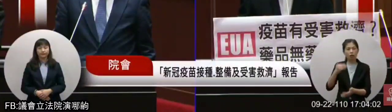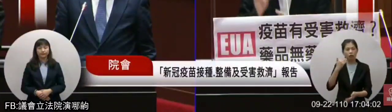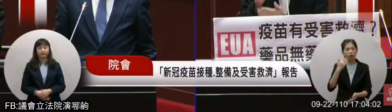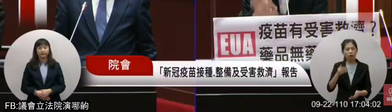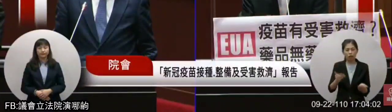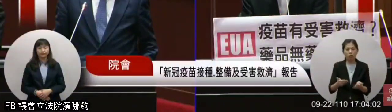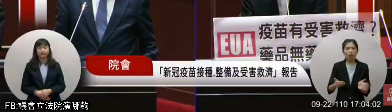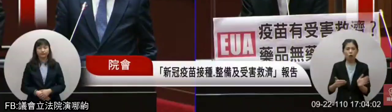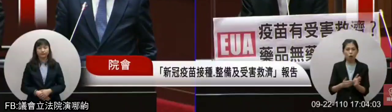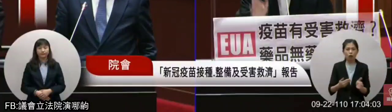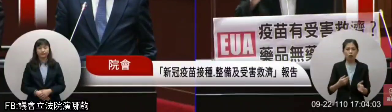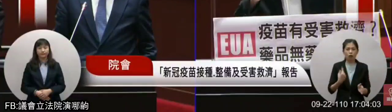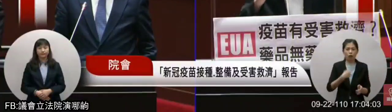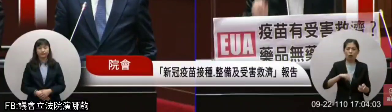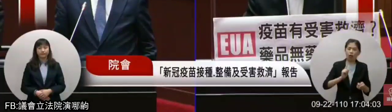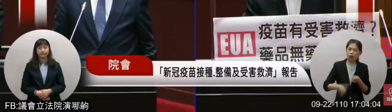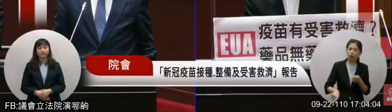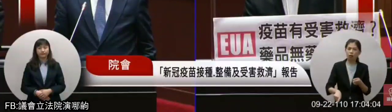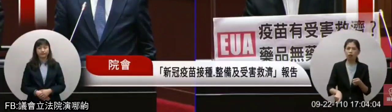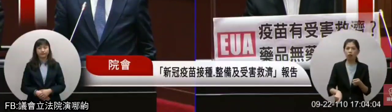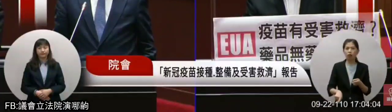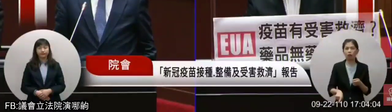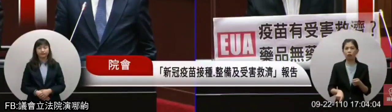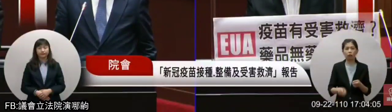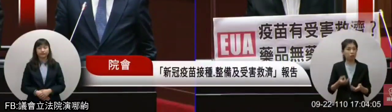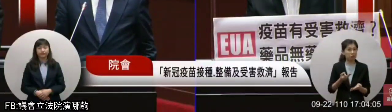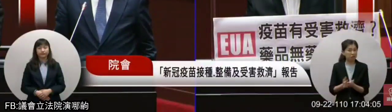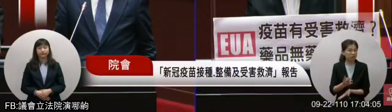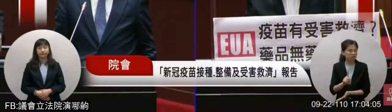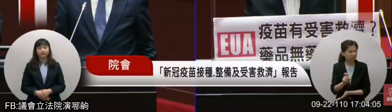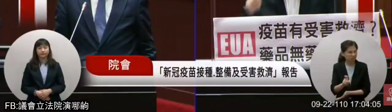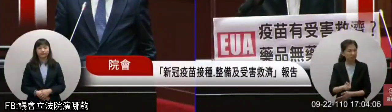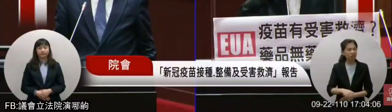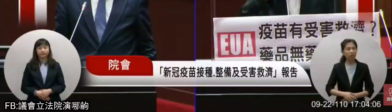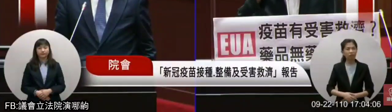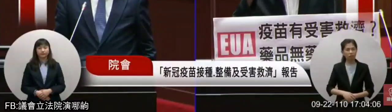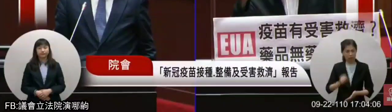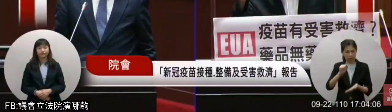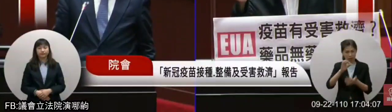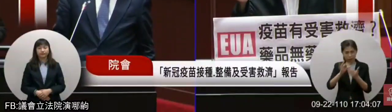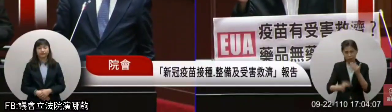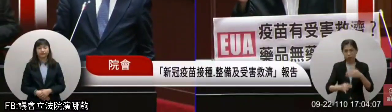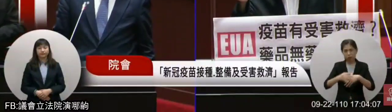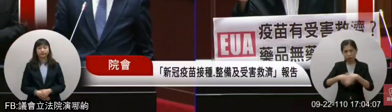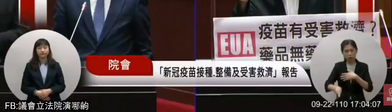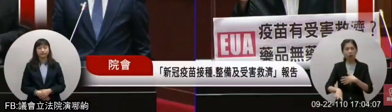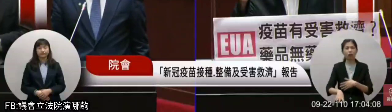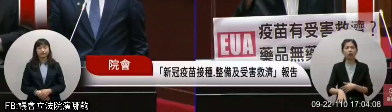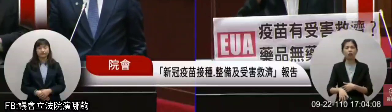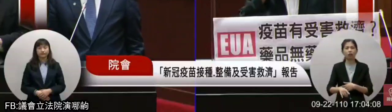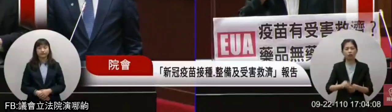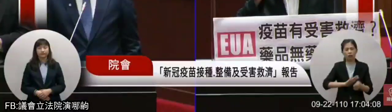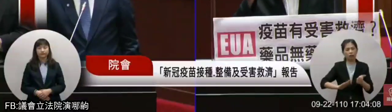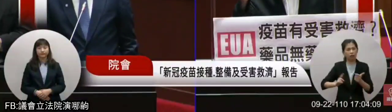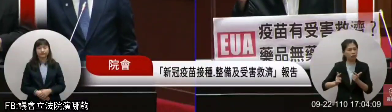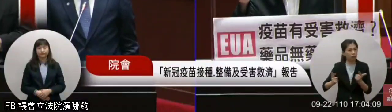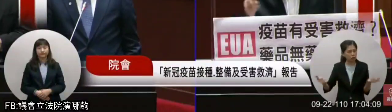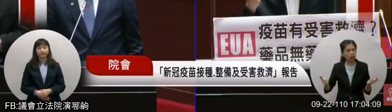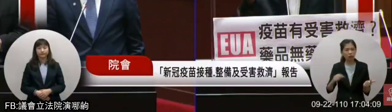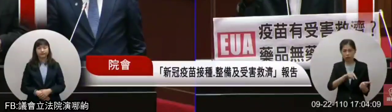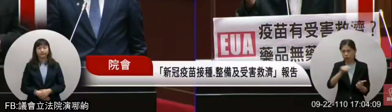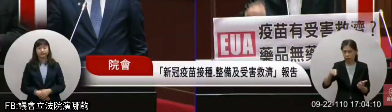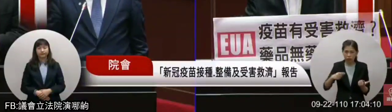治疗结果产生要害，也不在要害救济里啊，所以这整个都联动，整个都联